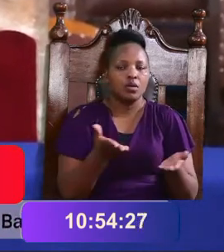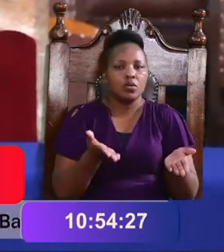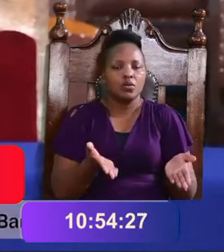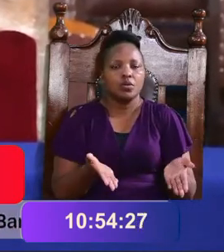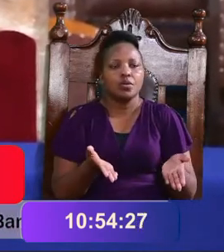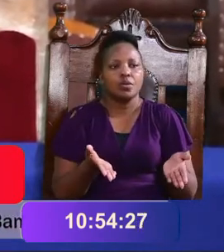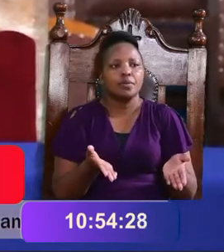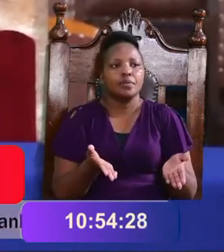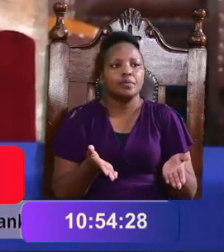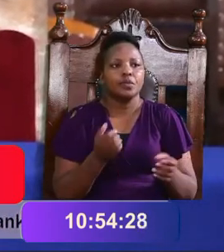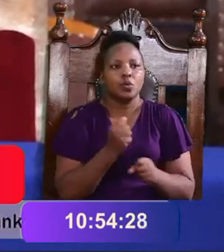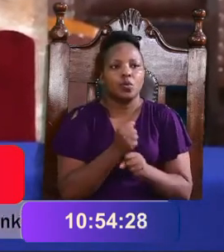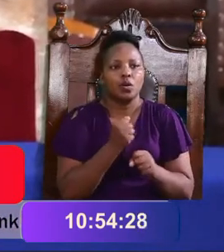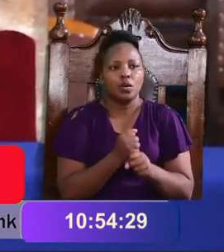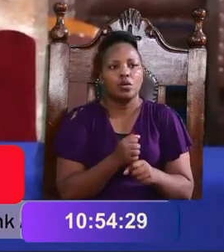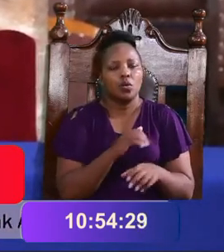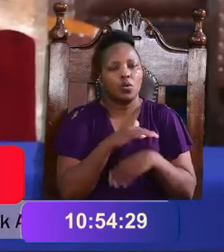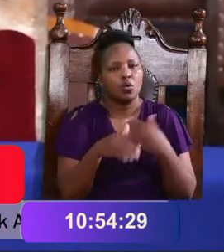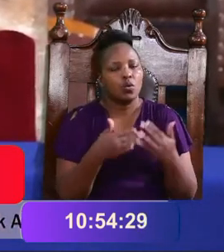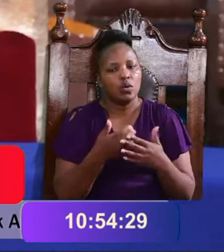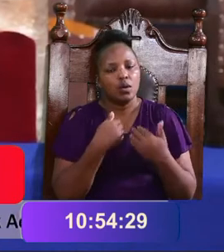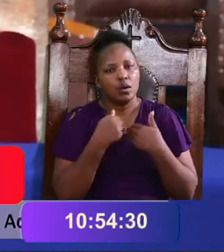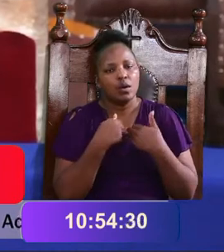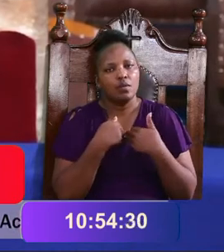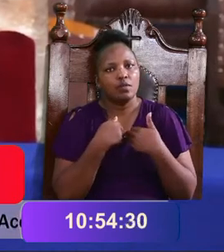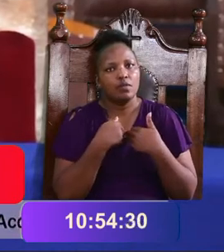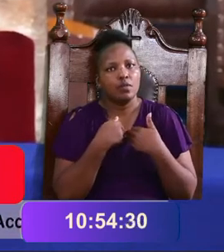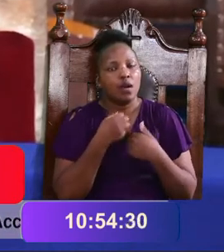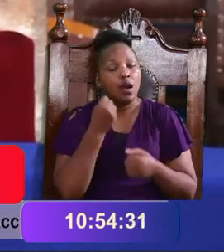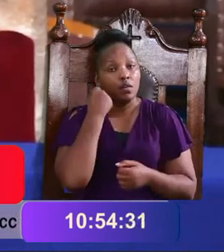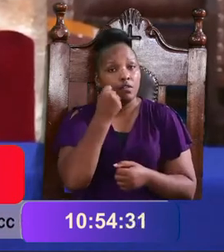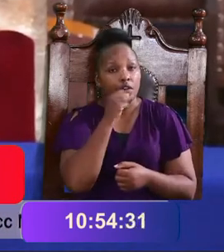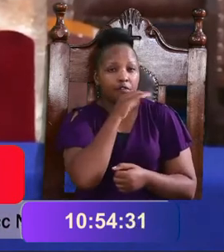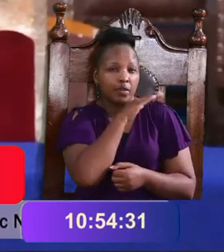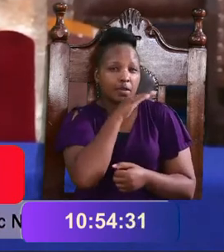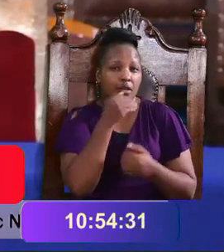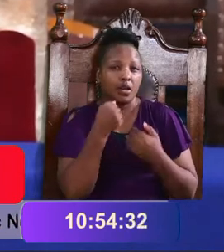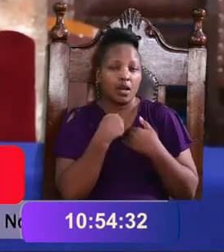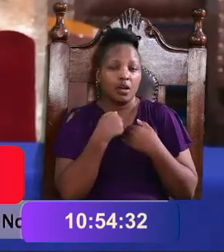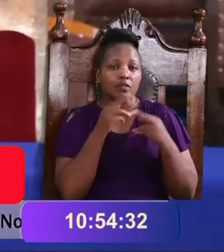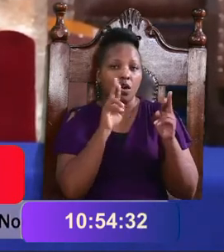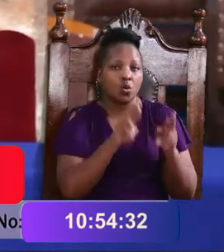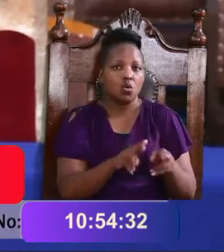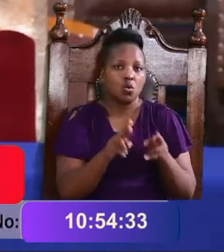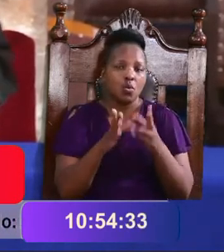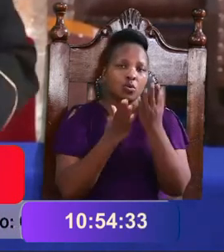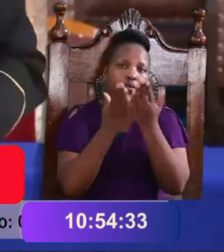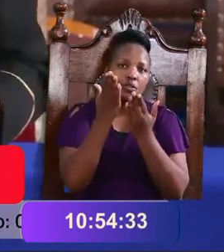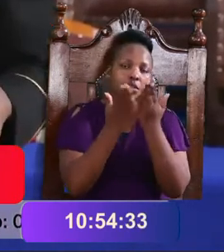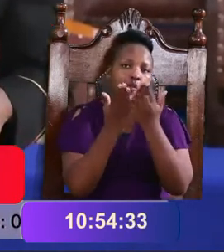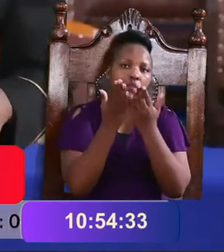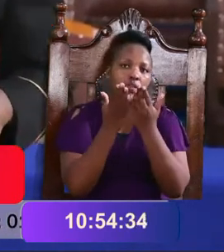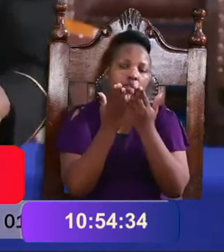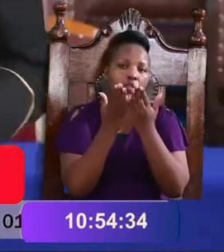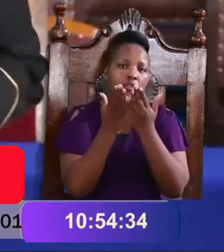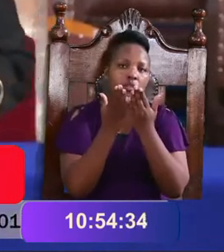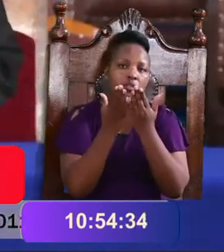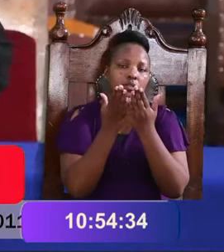hizo zote. Alafu saa 11 tutakuwa na normal service, Monday,